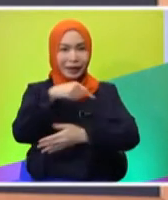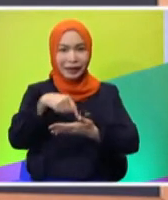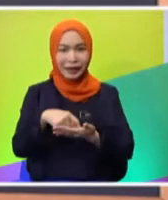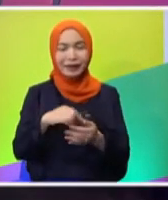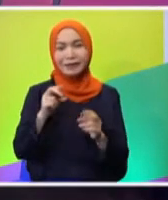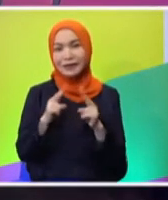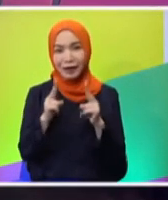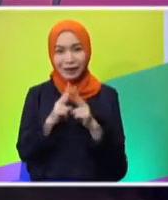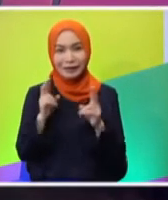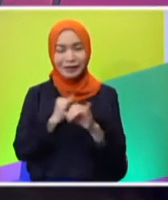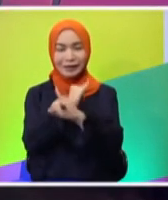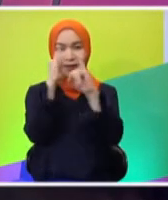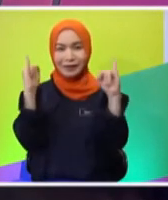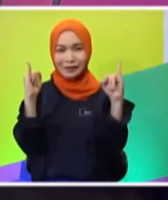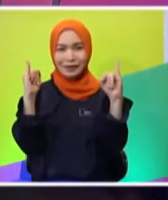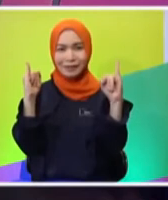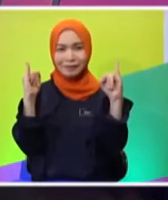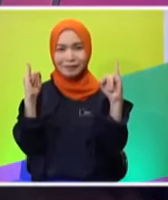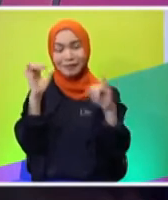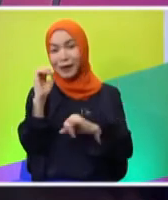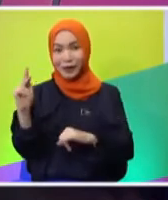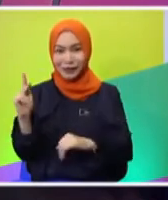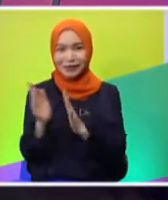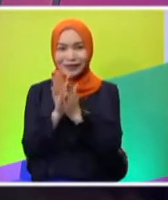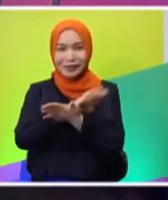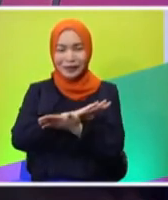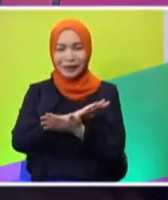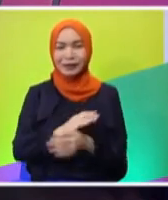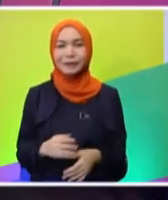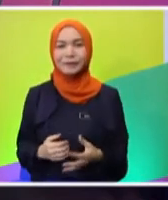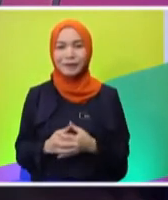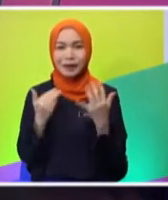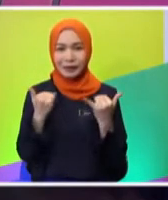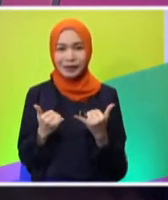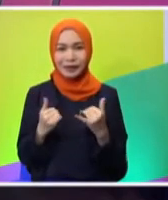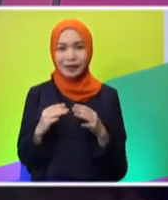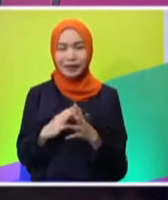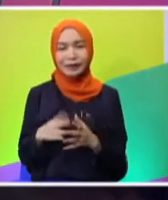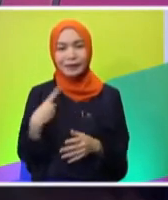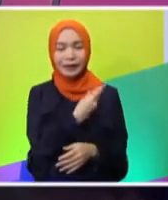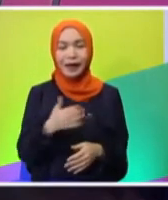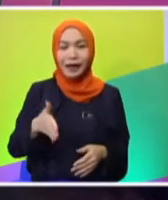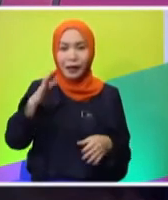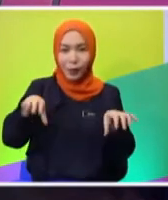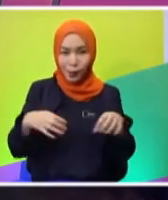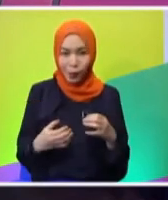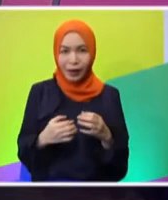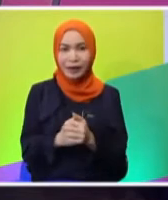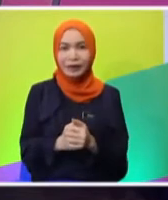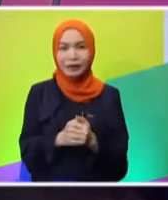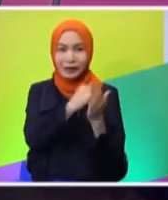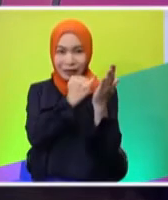Oke jadi selepas ini kita akan membuat aplikasi seni yaitu salah satu jenis